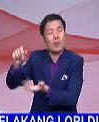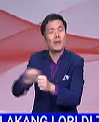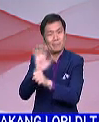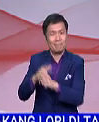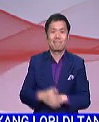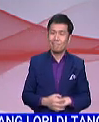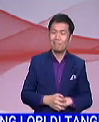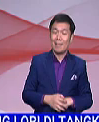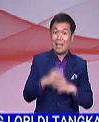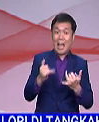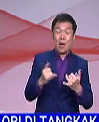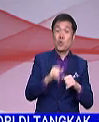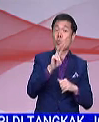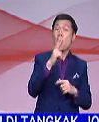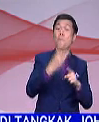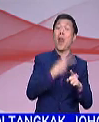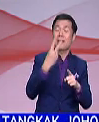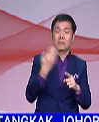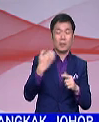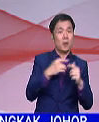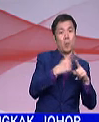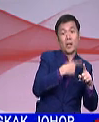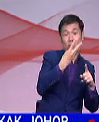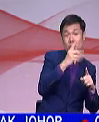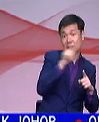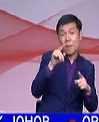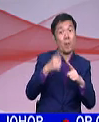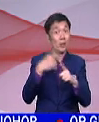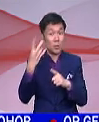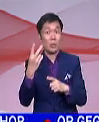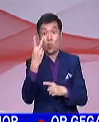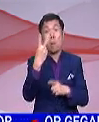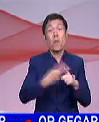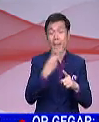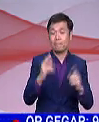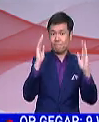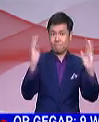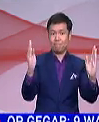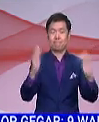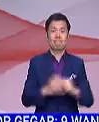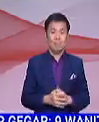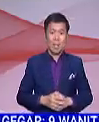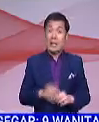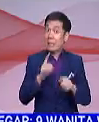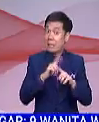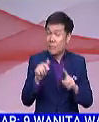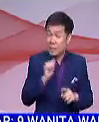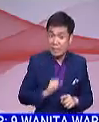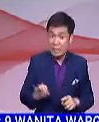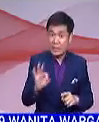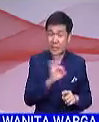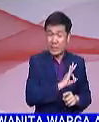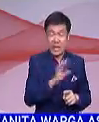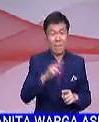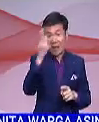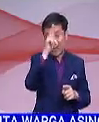ini dilaksanakan selama 2 bulan bermula Jun hingga Julai 2021. Bagaimanapun, ia tidak melibatkan kaki tangan syarikat